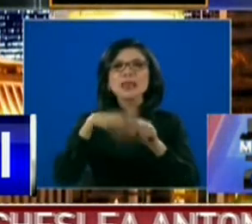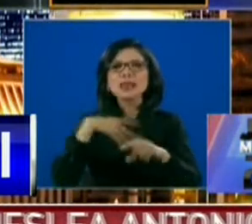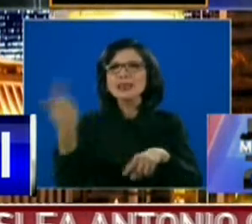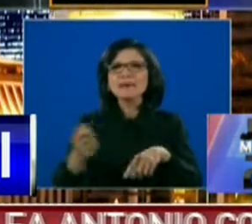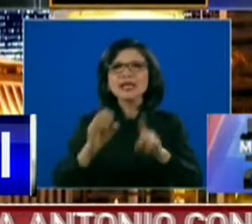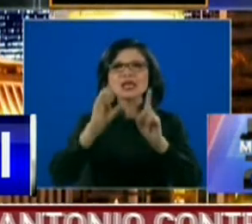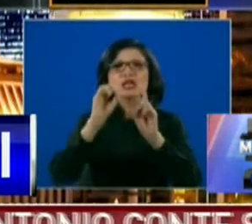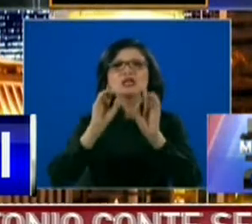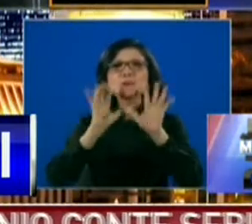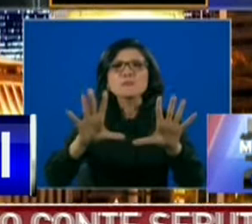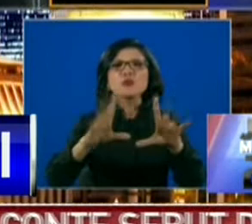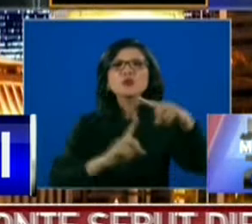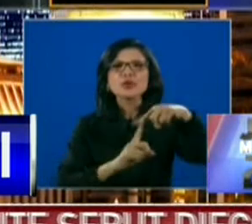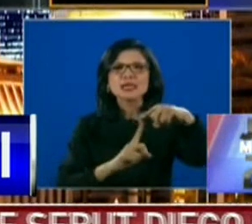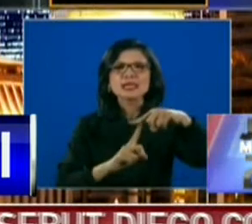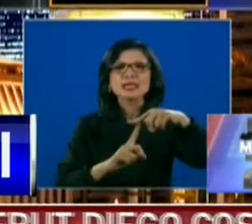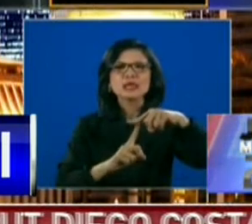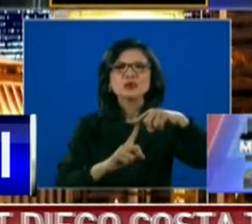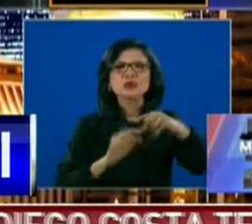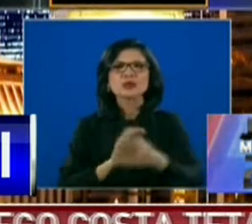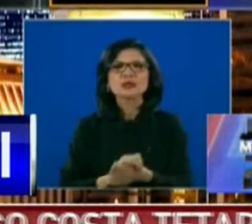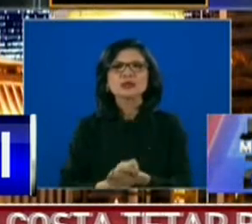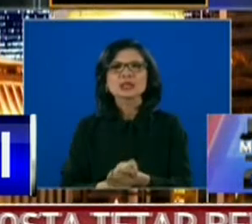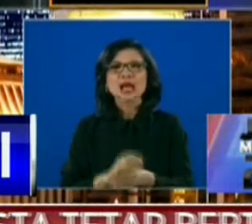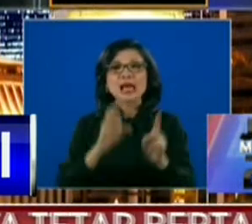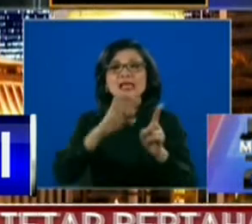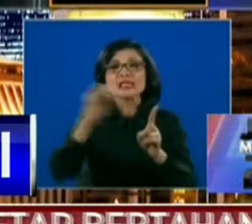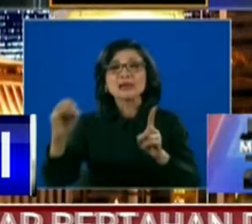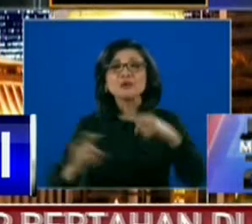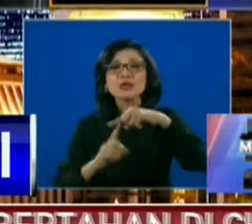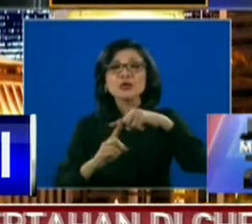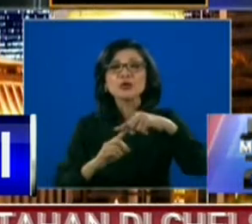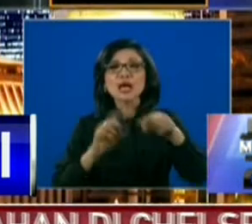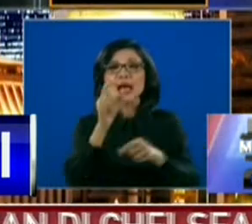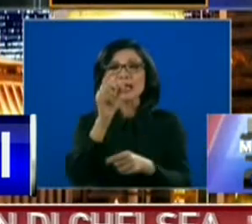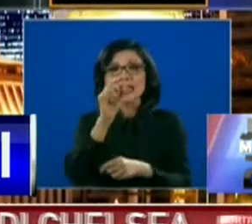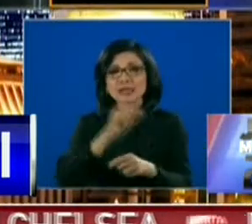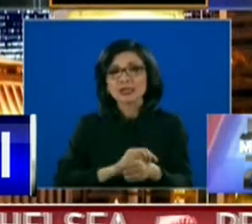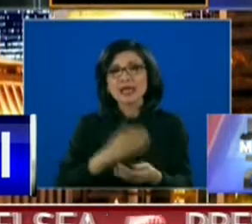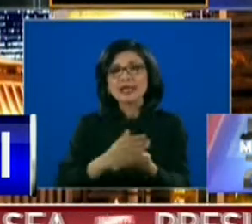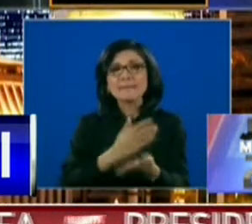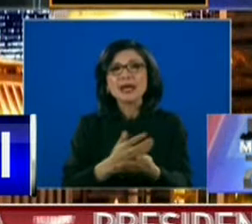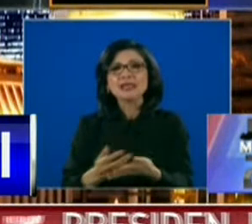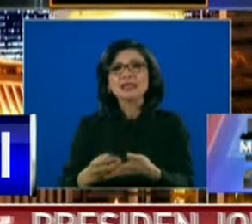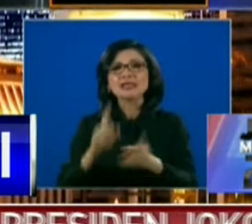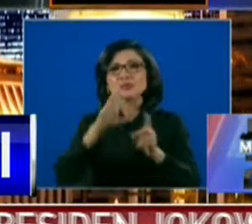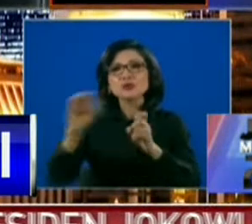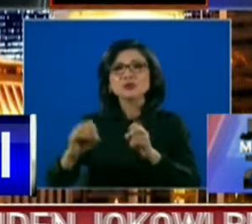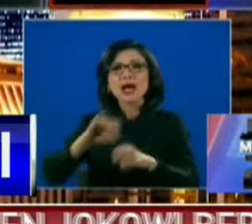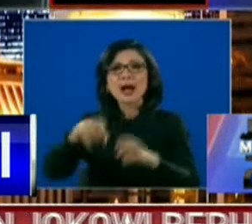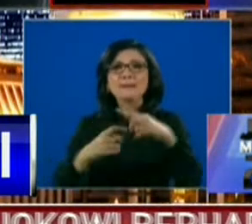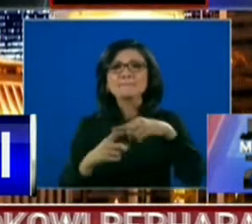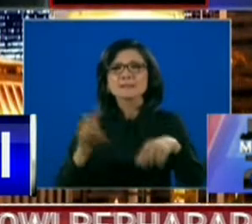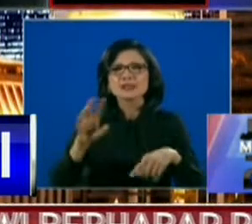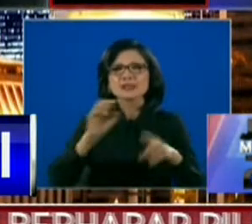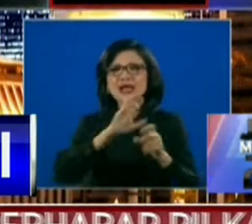Keluarga dihitung satu orang jika dibagi rata-rata 1.000 triliun dibagi 10.150.000 penduduk di Jakarta, apa yang